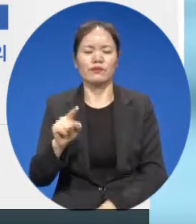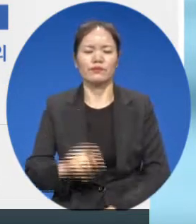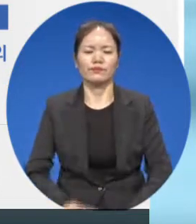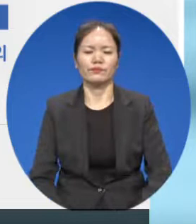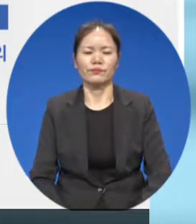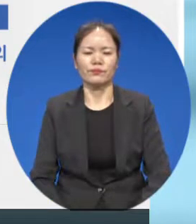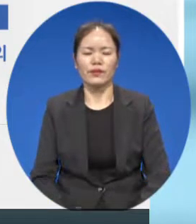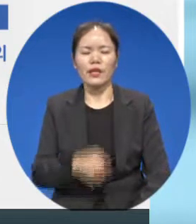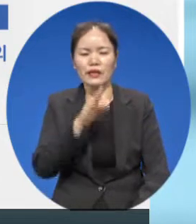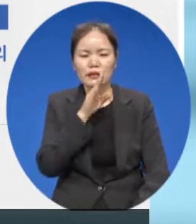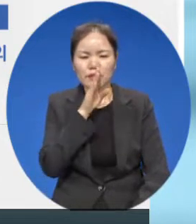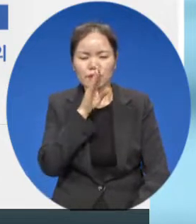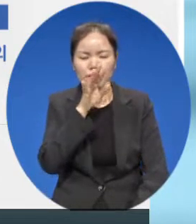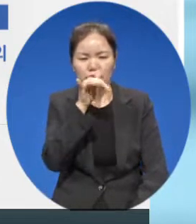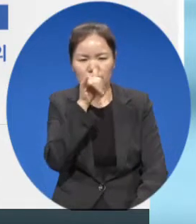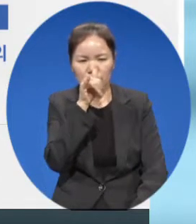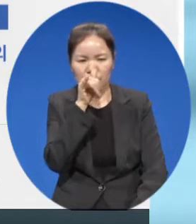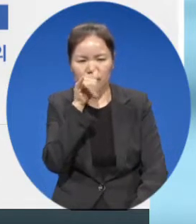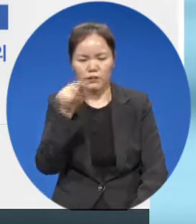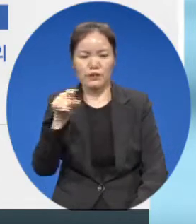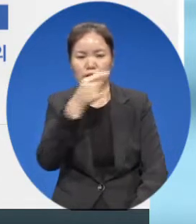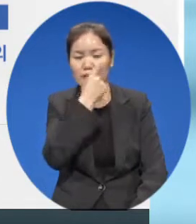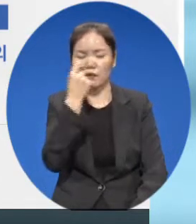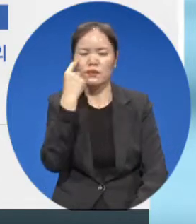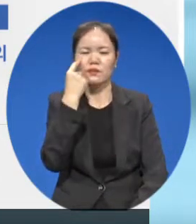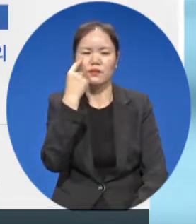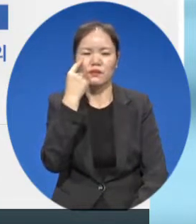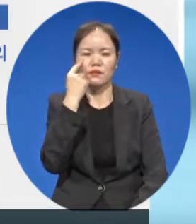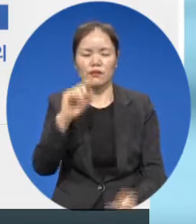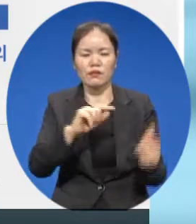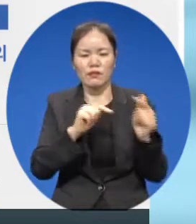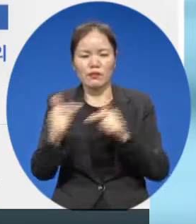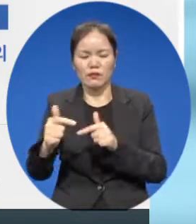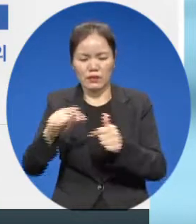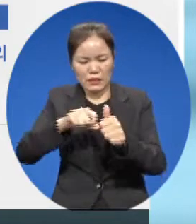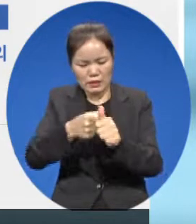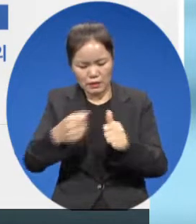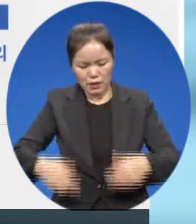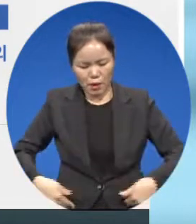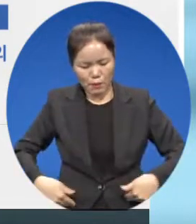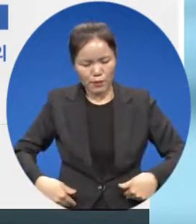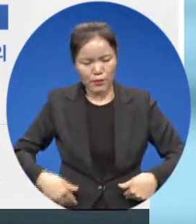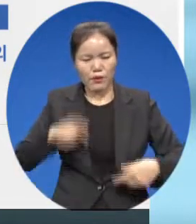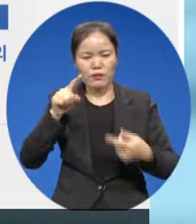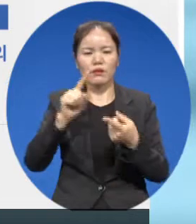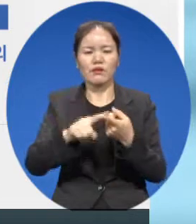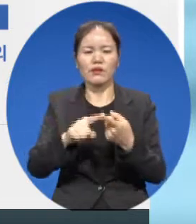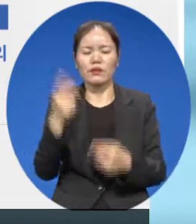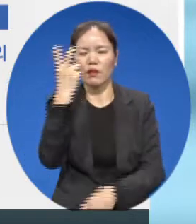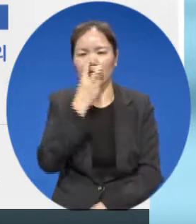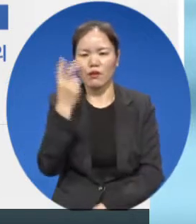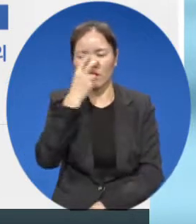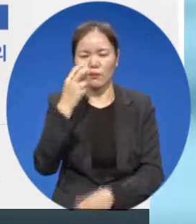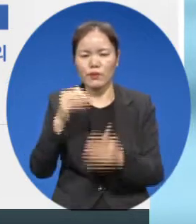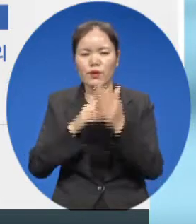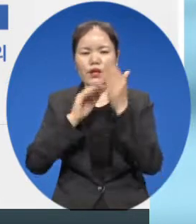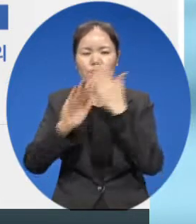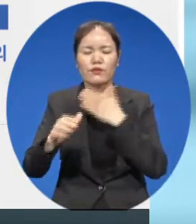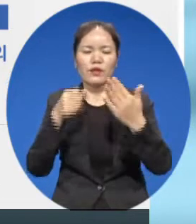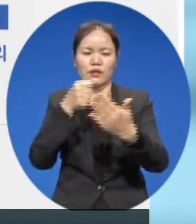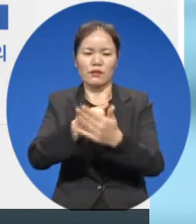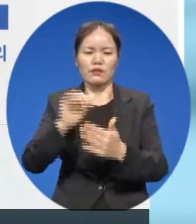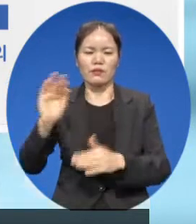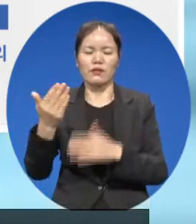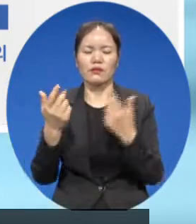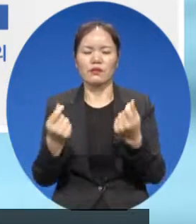신빙성이 있고 그 다음에 그 자료들이 어느정도 징계위 원들이 볼 때 진기가 필요한 4 아닌지 하는 부분들이 검토된 이후에 결정 이루어지지 않고 이런 생각이